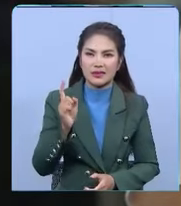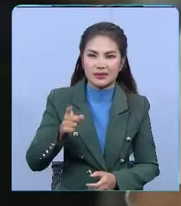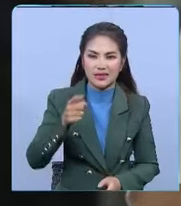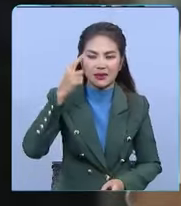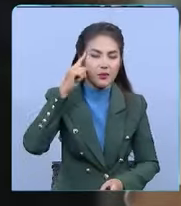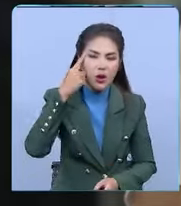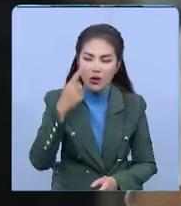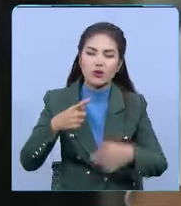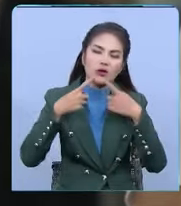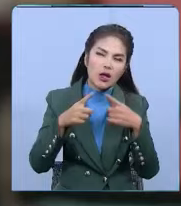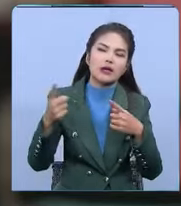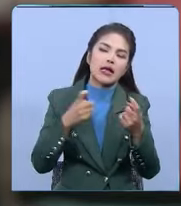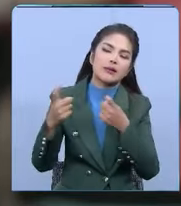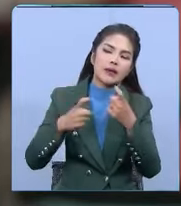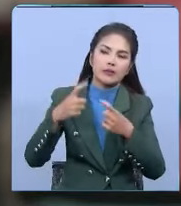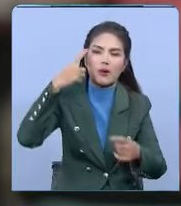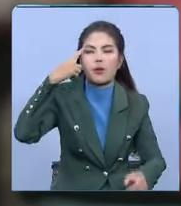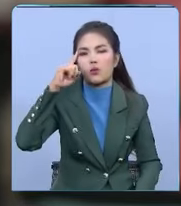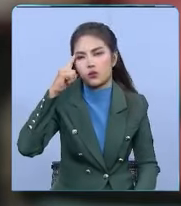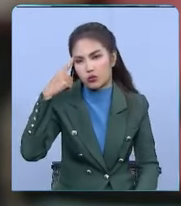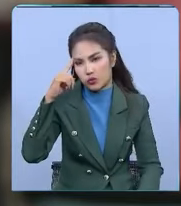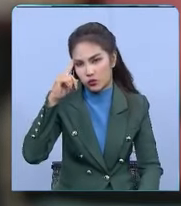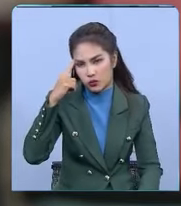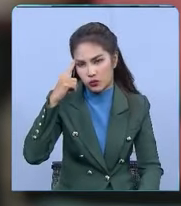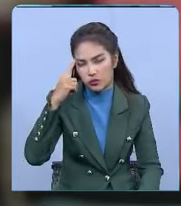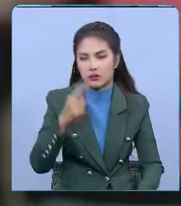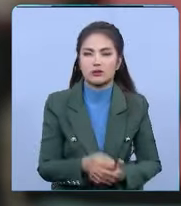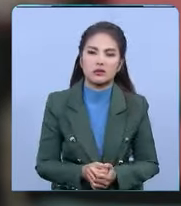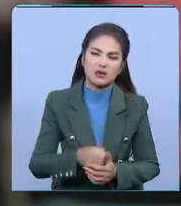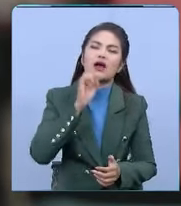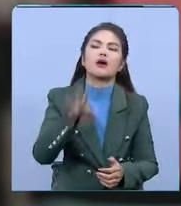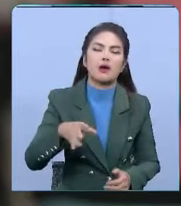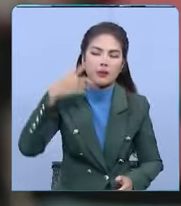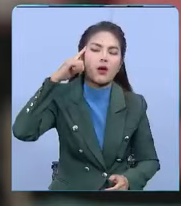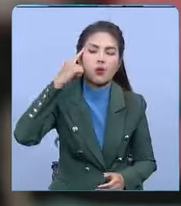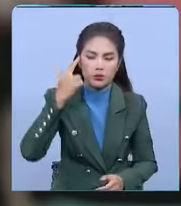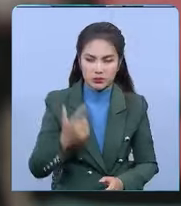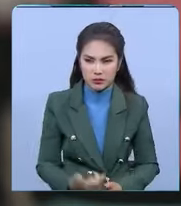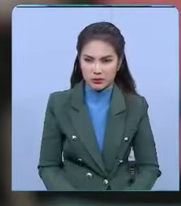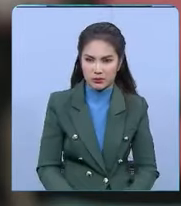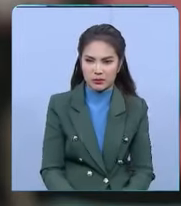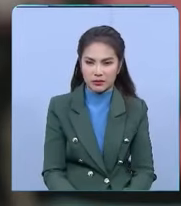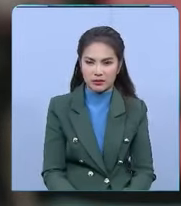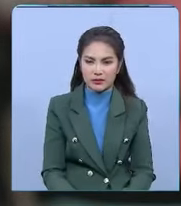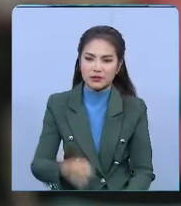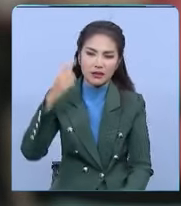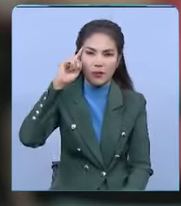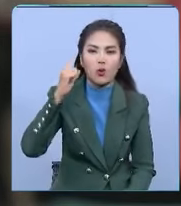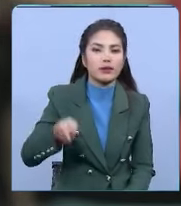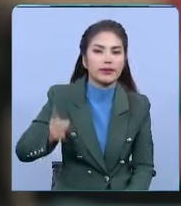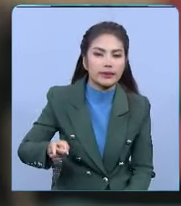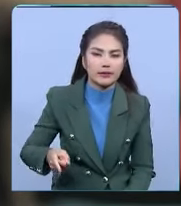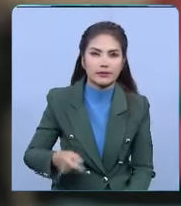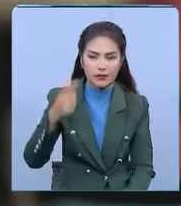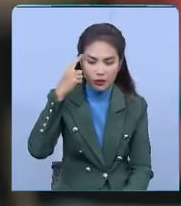ตอนนั้นเขาถามตอนนั้นผมก็ไม่ตอบไว้ว่าไม่รู้จริง ๆครับ ถ้าไม่รู้จริงๆส่วนมารู้ตอ